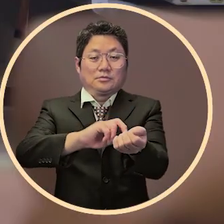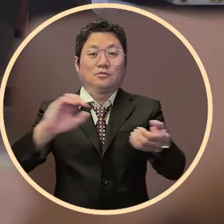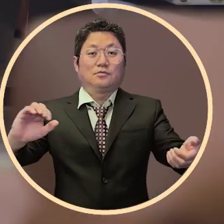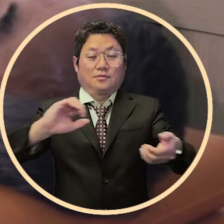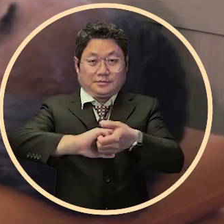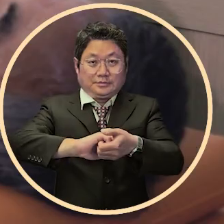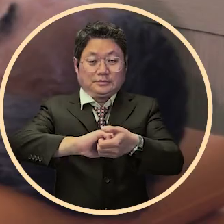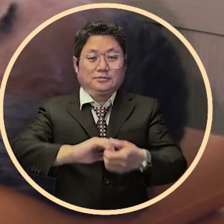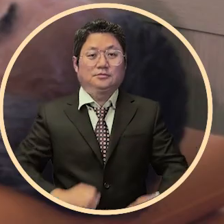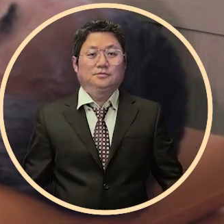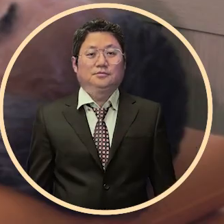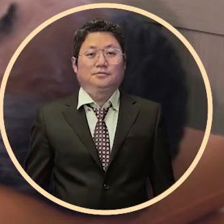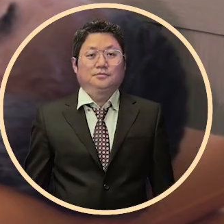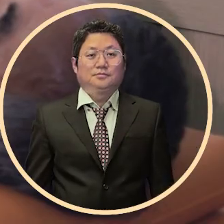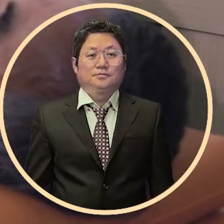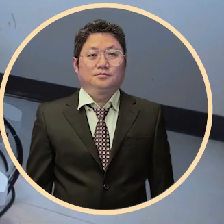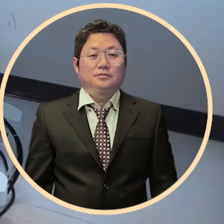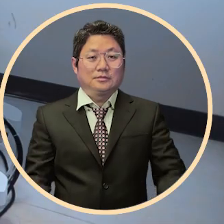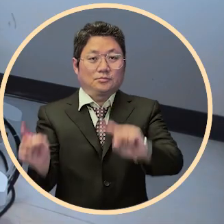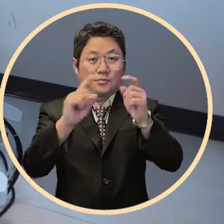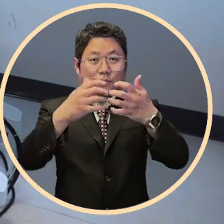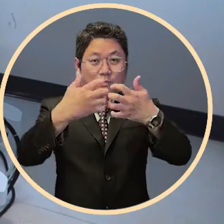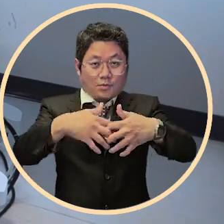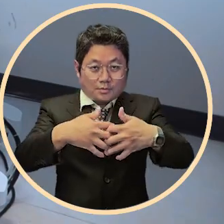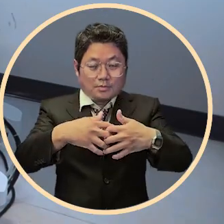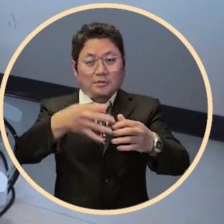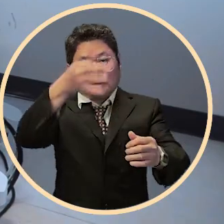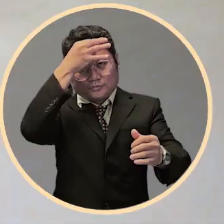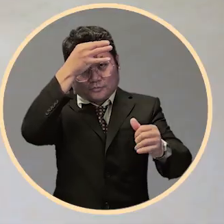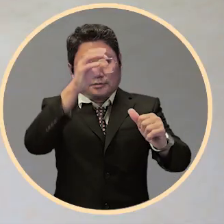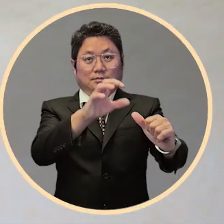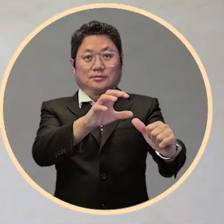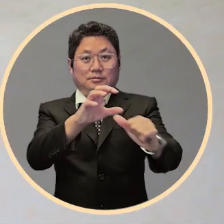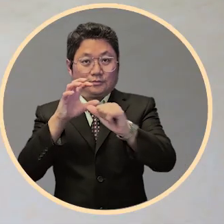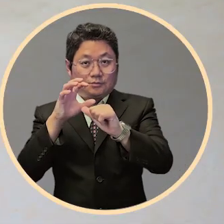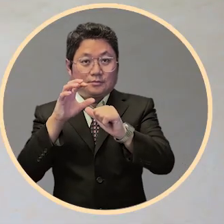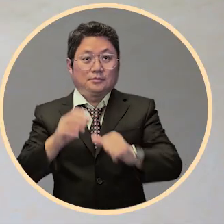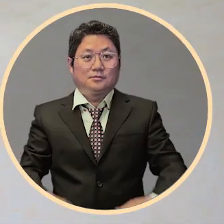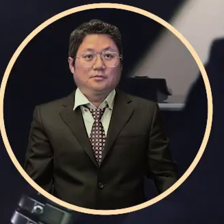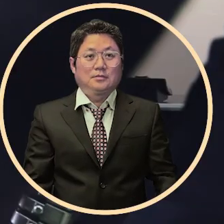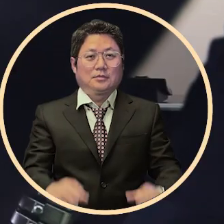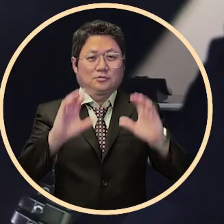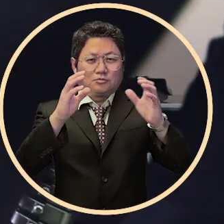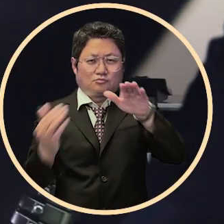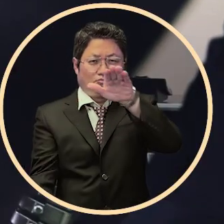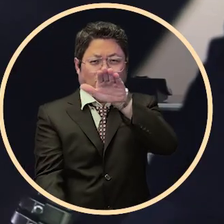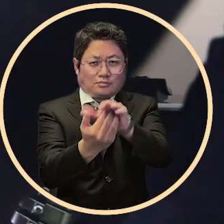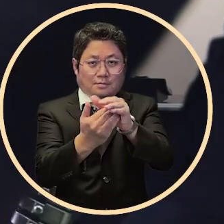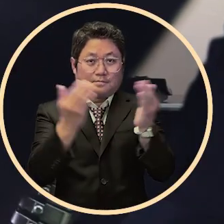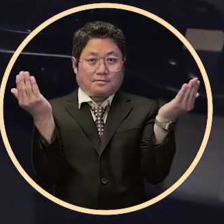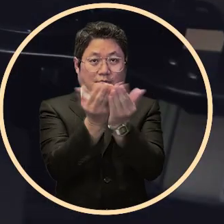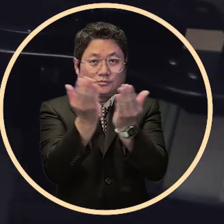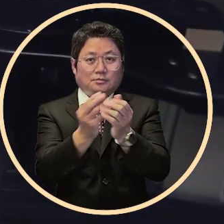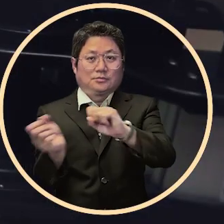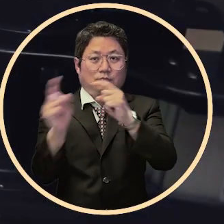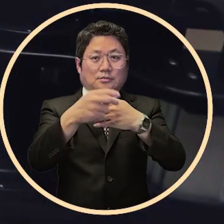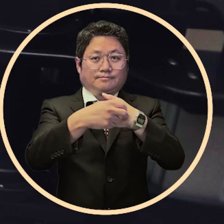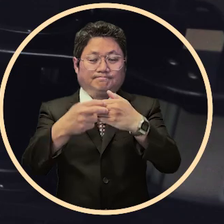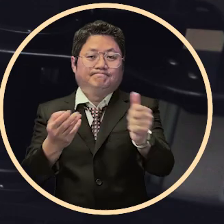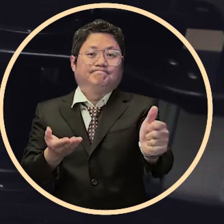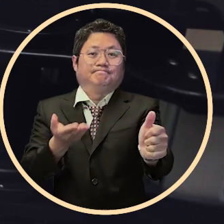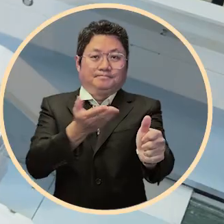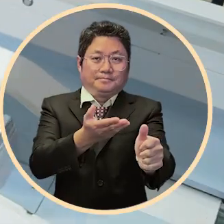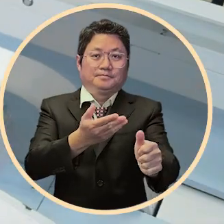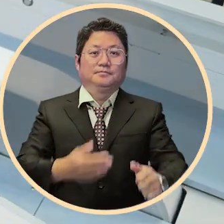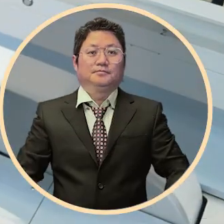의과 한의과 협진, 재활 로봇을 비롯한 첨단 장비를 이용한 국내 최고 수준의